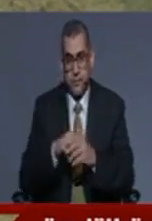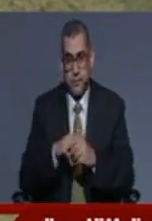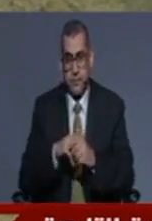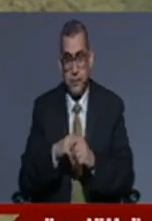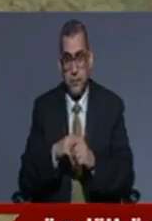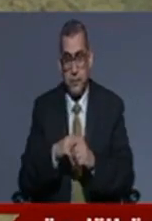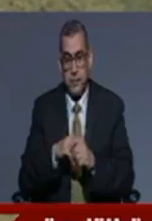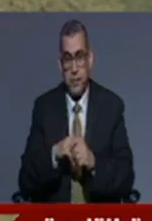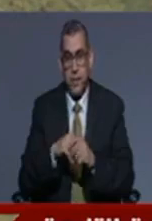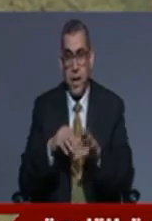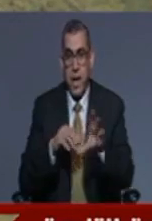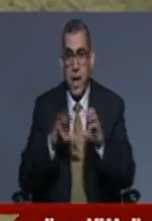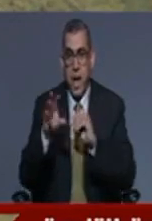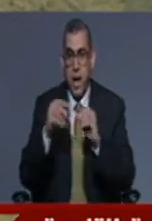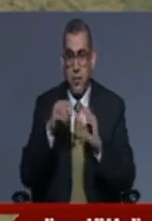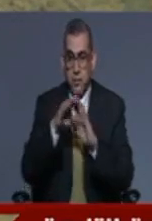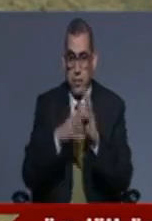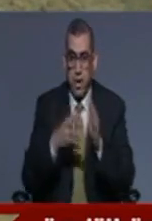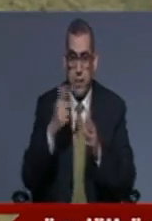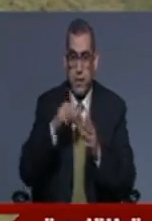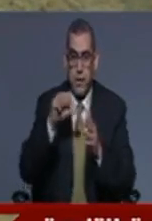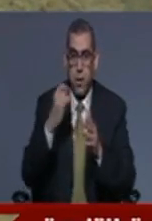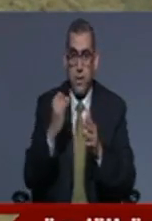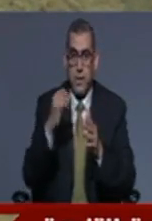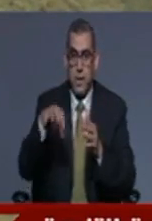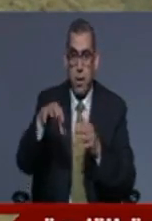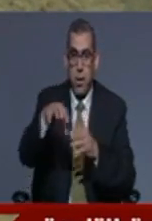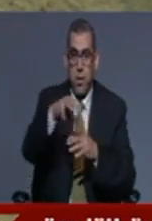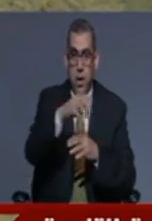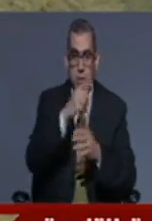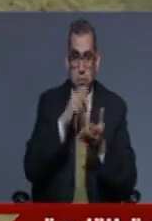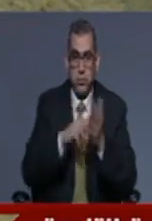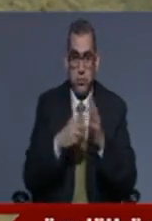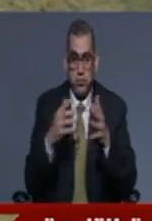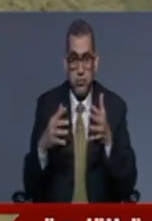اتحدت 55 دولة لخلق سوق مشتركة